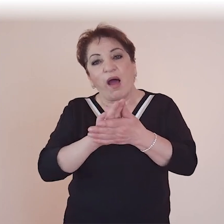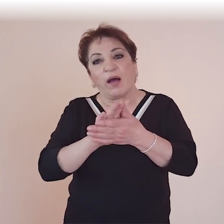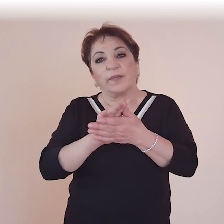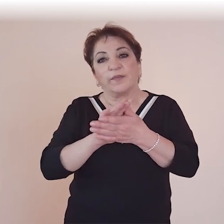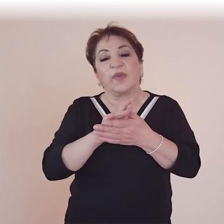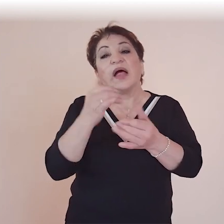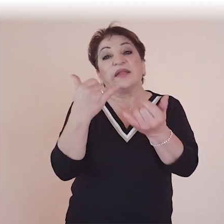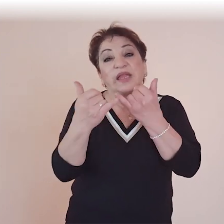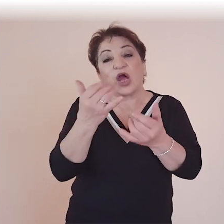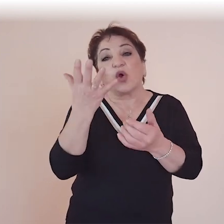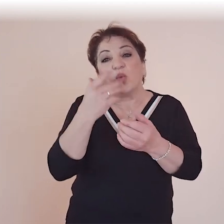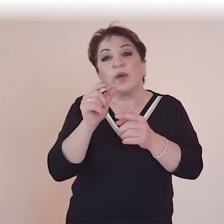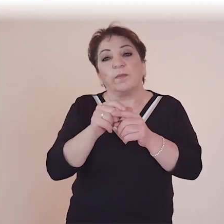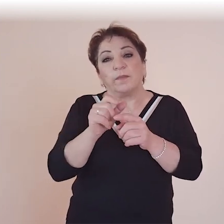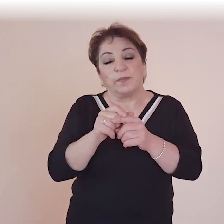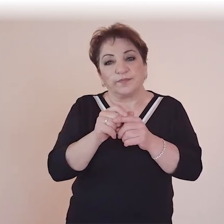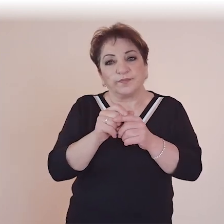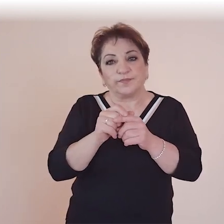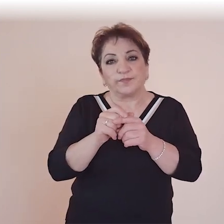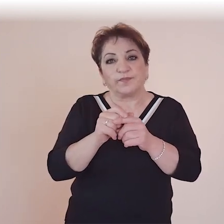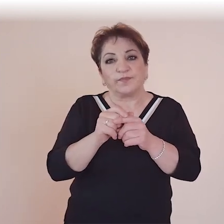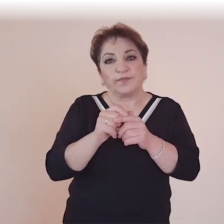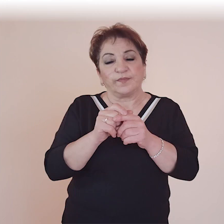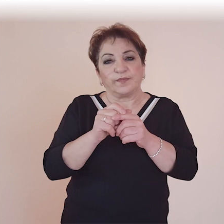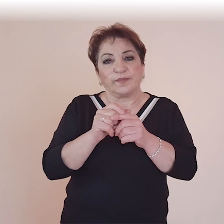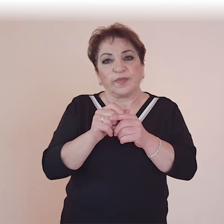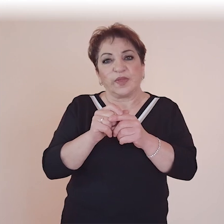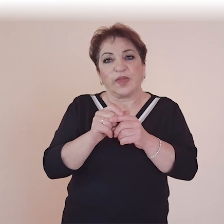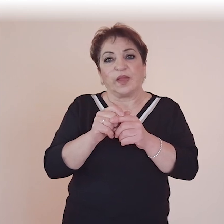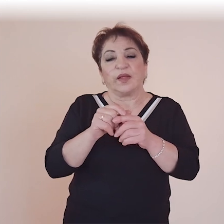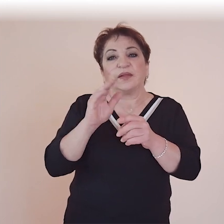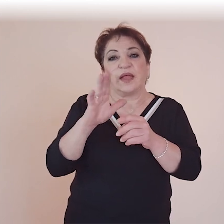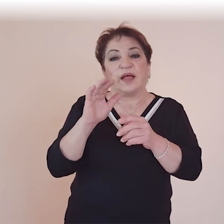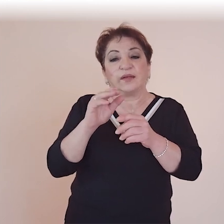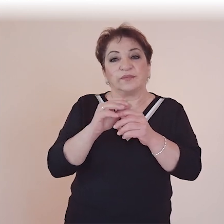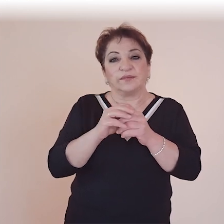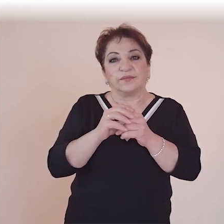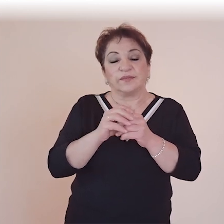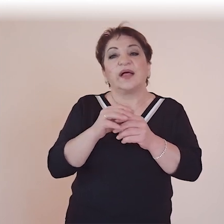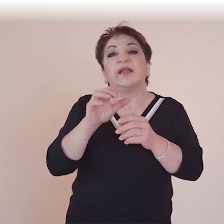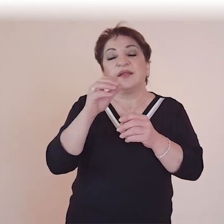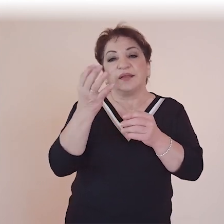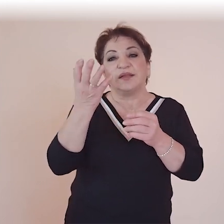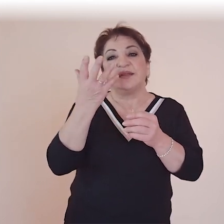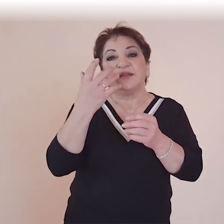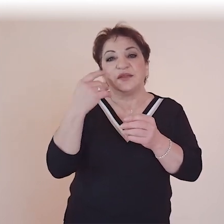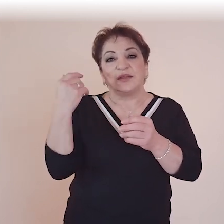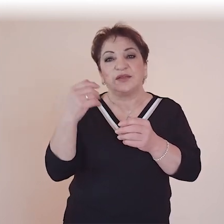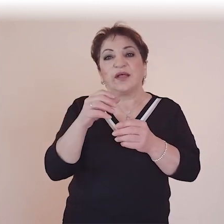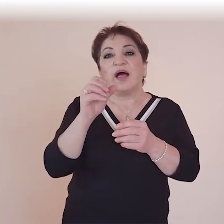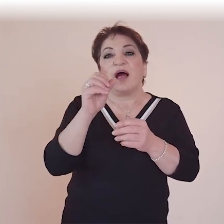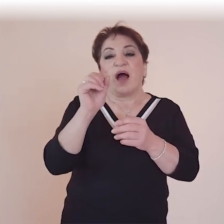դեղին գույնով բարը, պատերազմ, իսկ հիման արնջագույնը պաղ